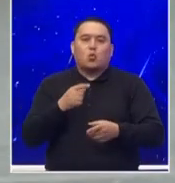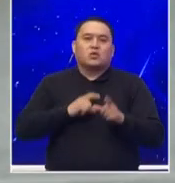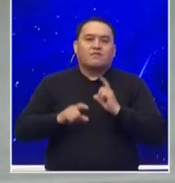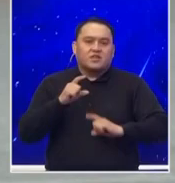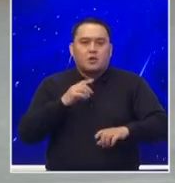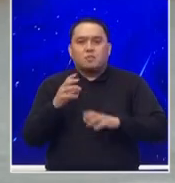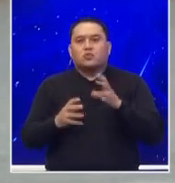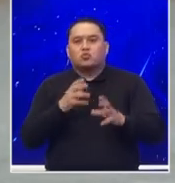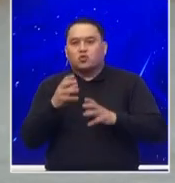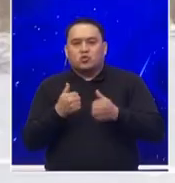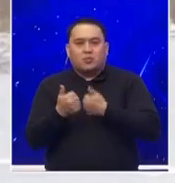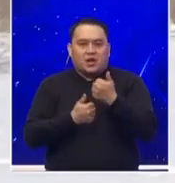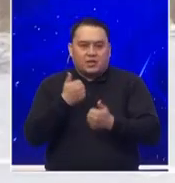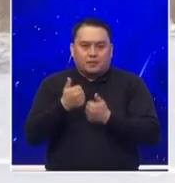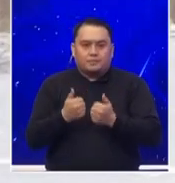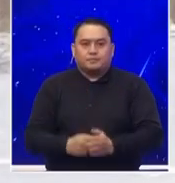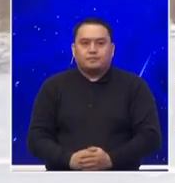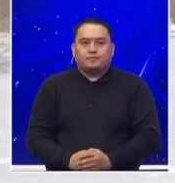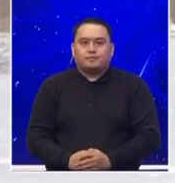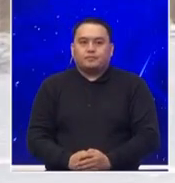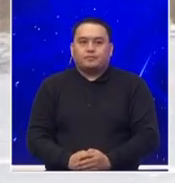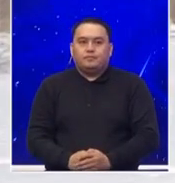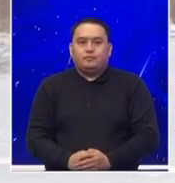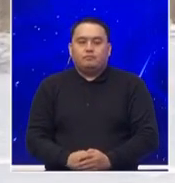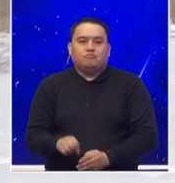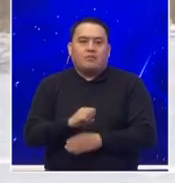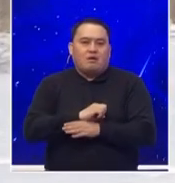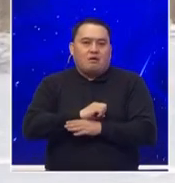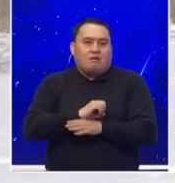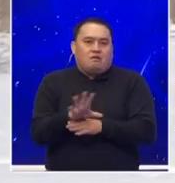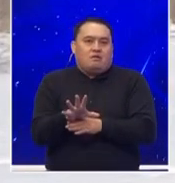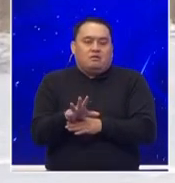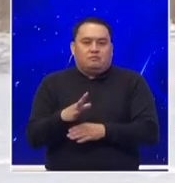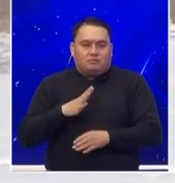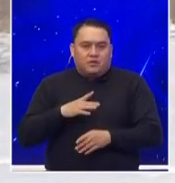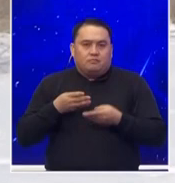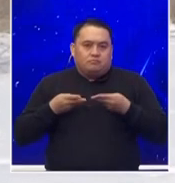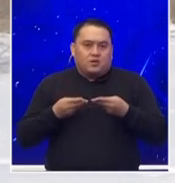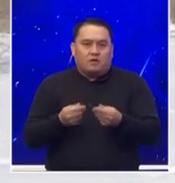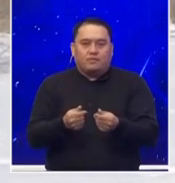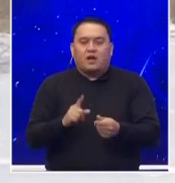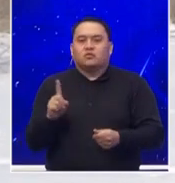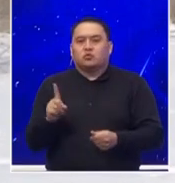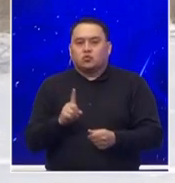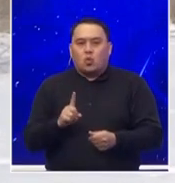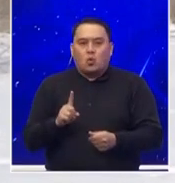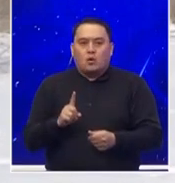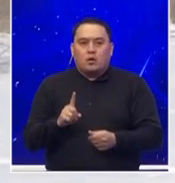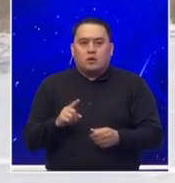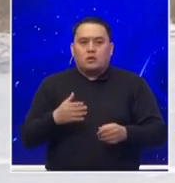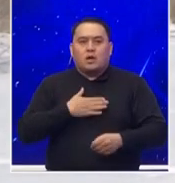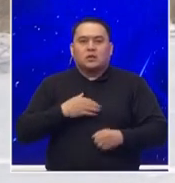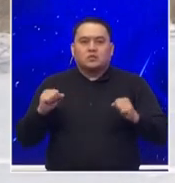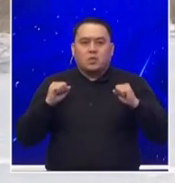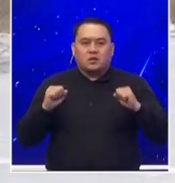и международные чемпионаты. COVID-19 застал нас врасплох. Но из-за этого даже, как я спортсмен,